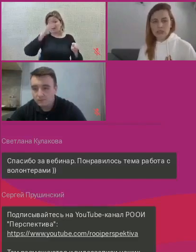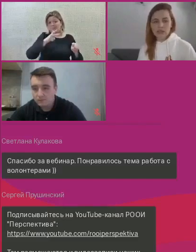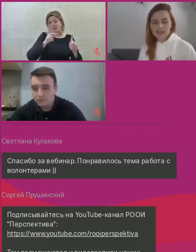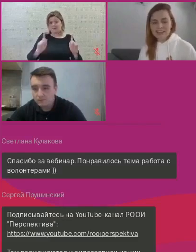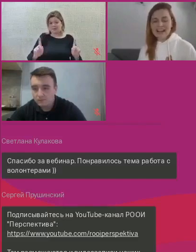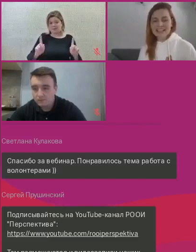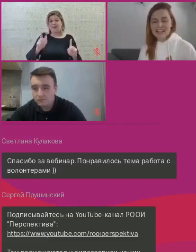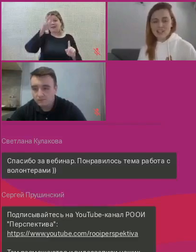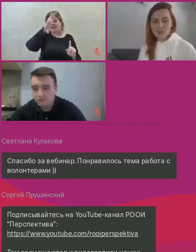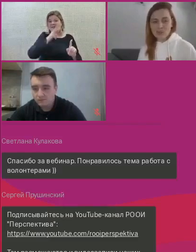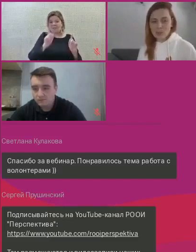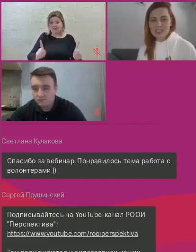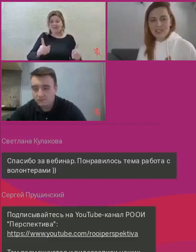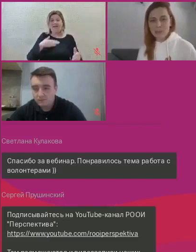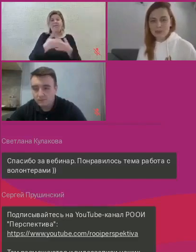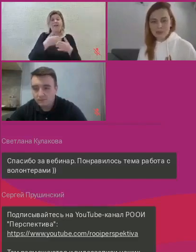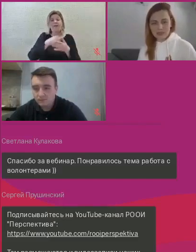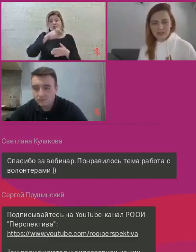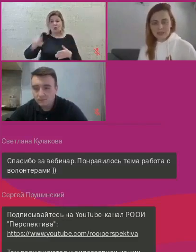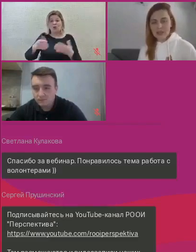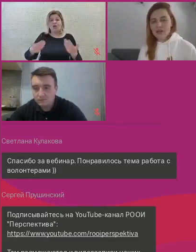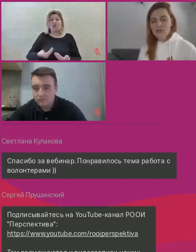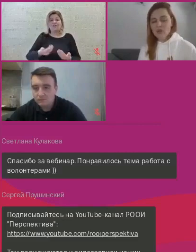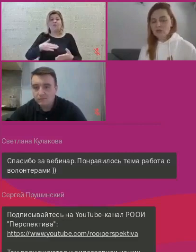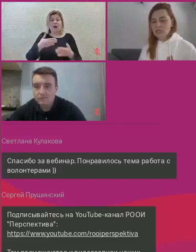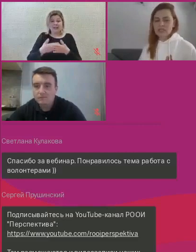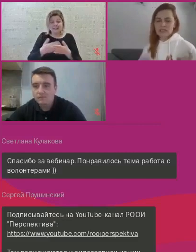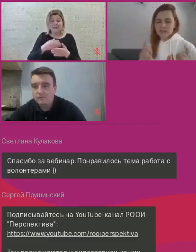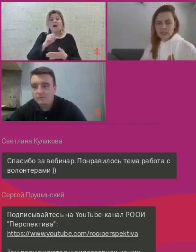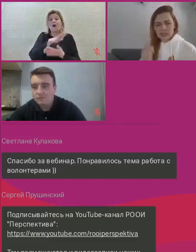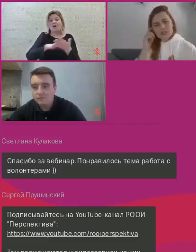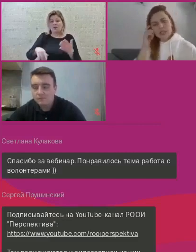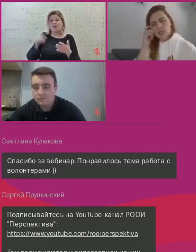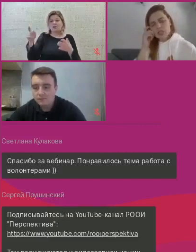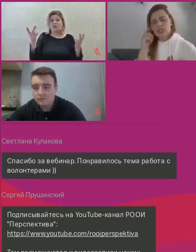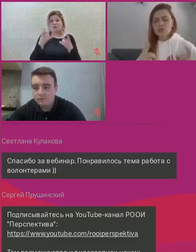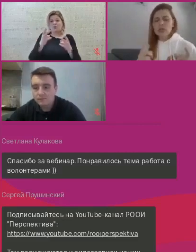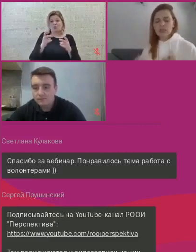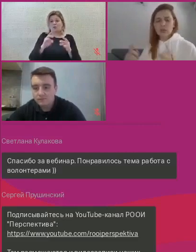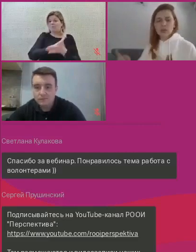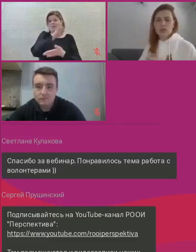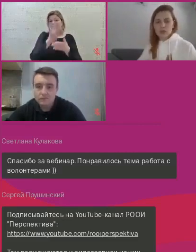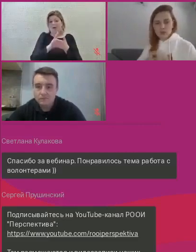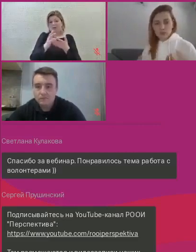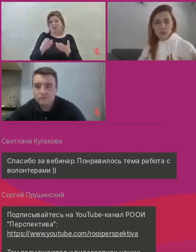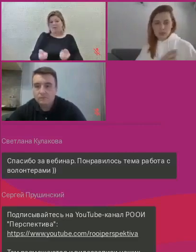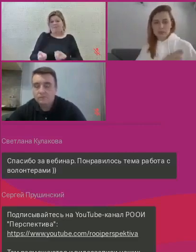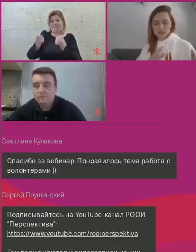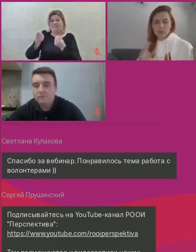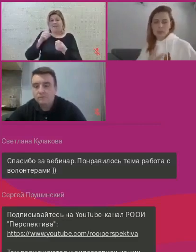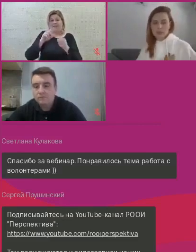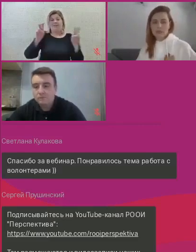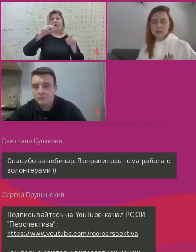жить активно, а дальше ему нужна постоянная подпитка. Вот, у нас есть и процентное соотношение, кто когда уходит, ну, то есть